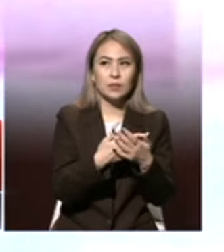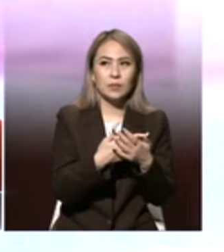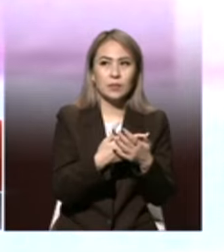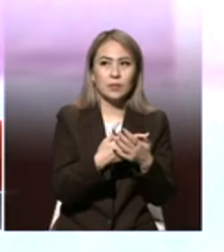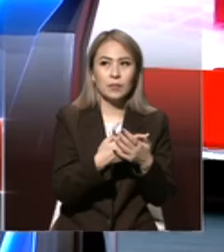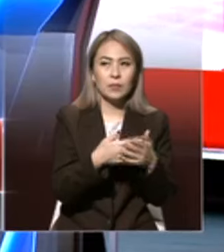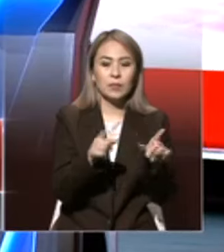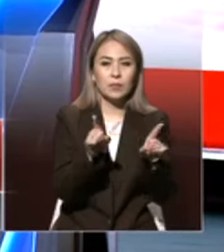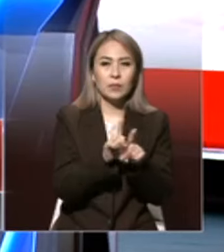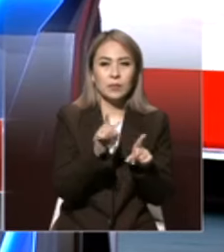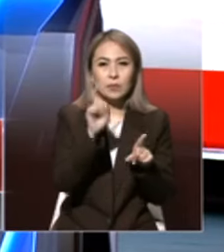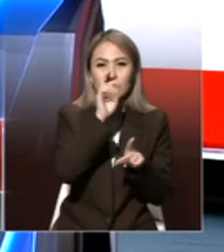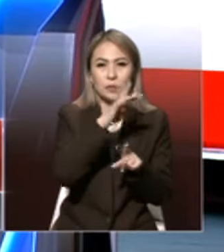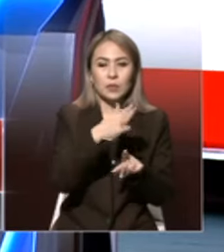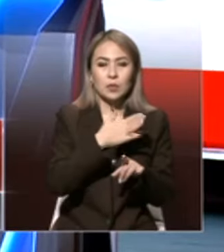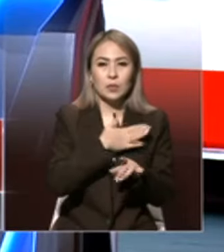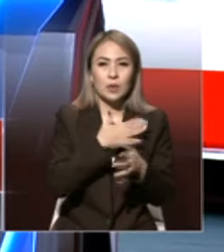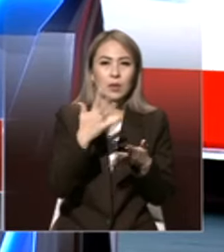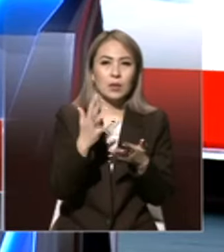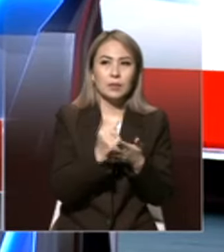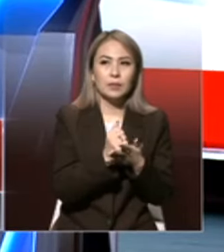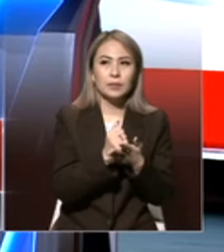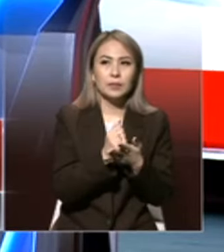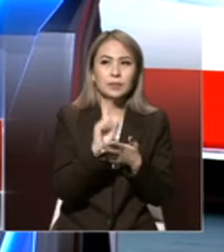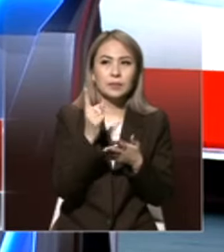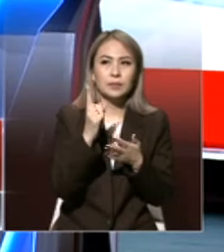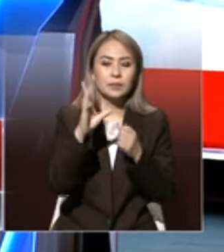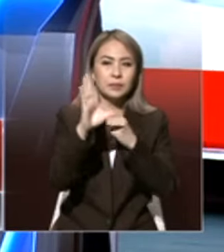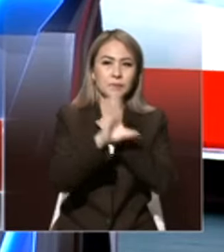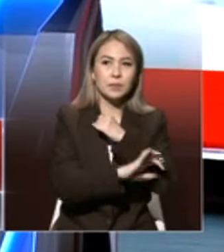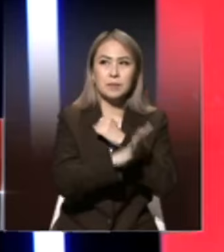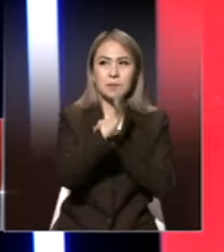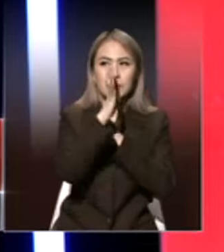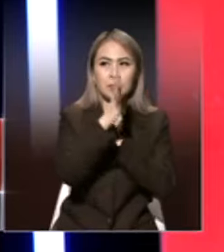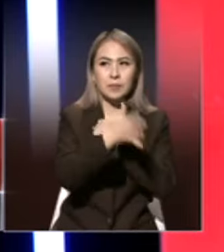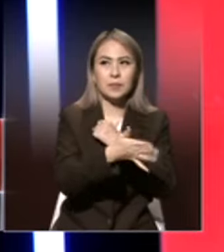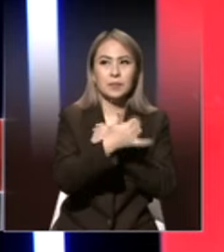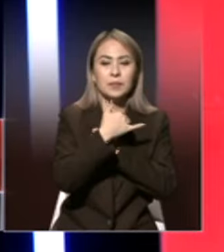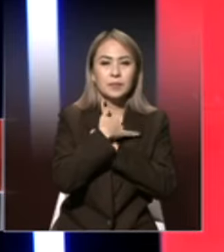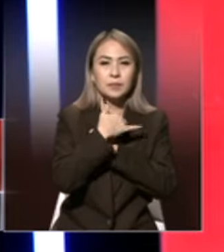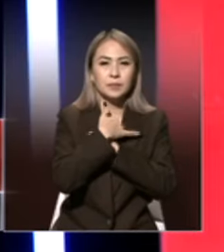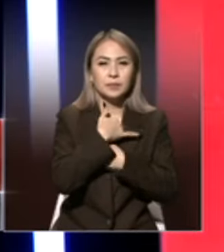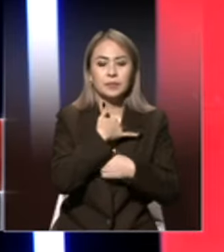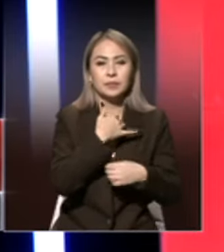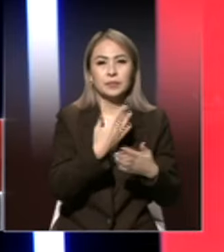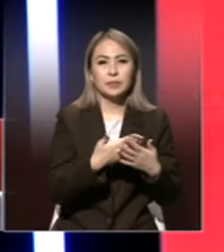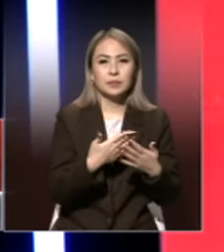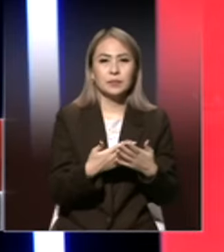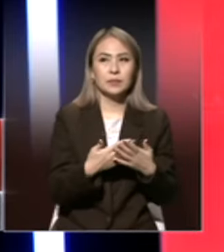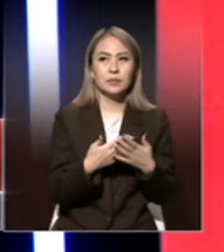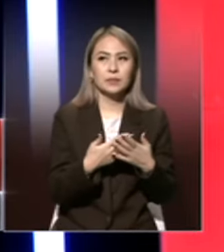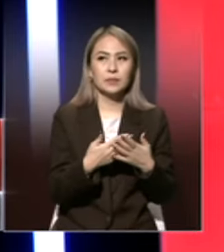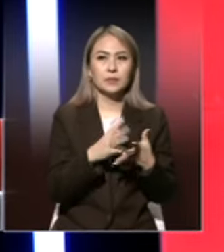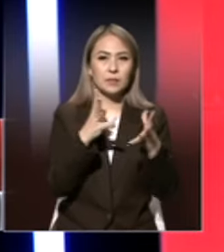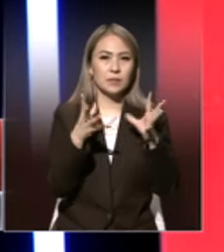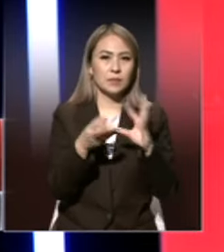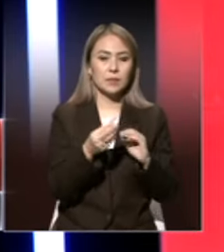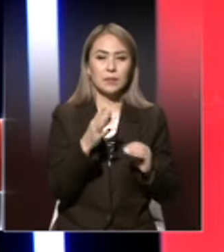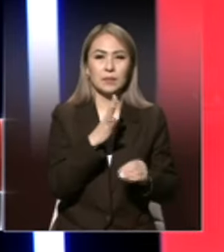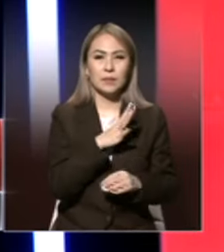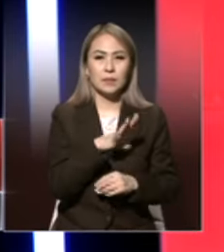азайды, бірақ оның өзі біз үшін үлкен жетістік, иә? Өйткені соңғы 5 жылда бізде бұндай нәтиже